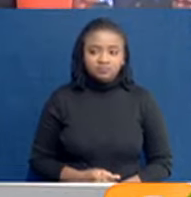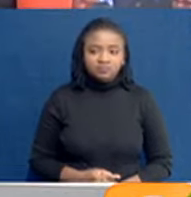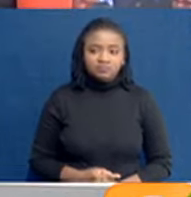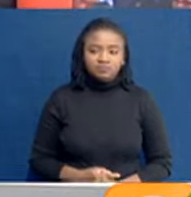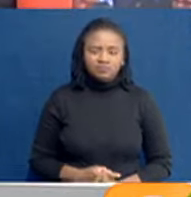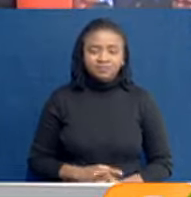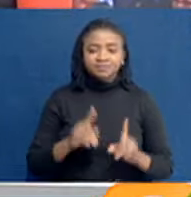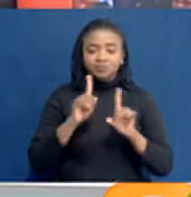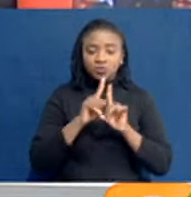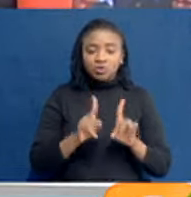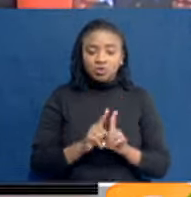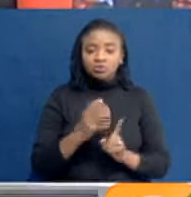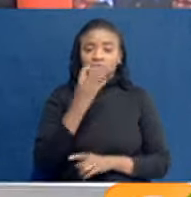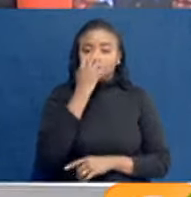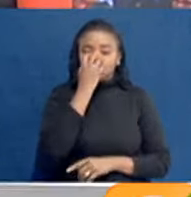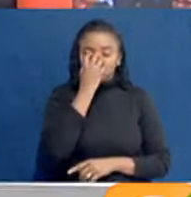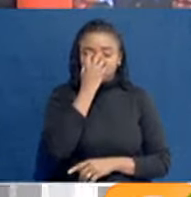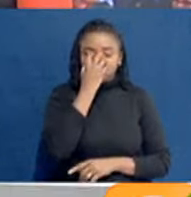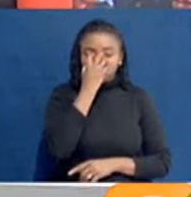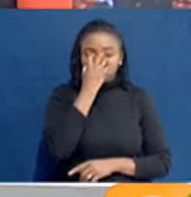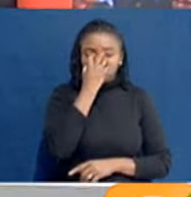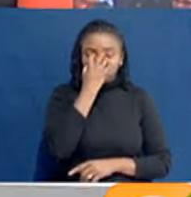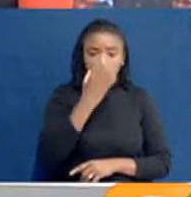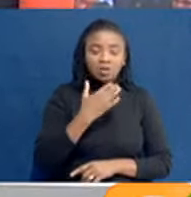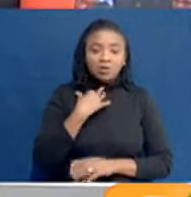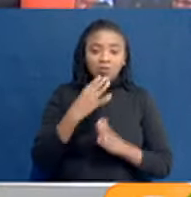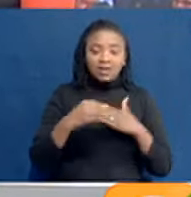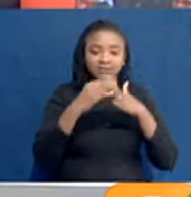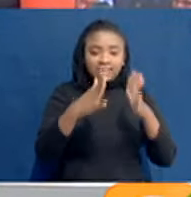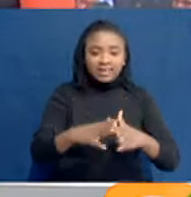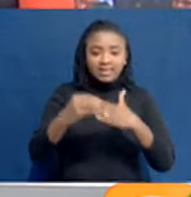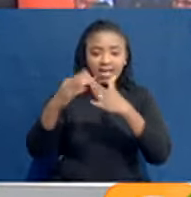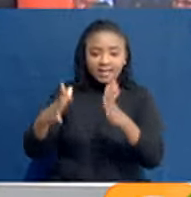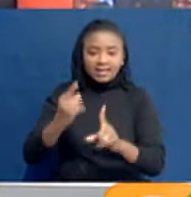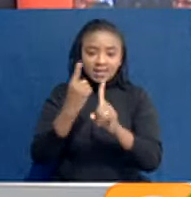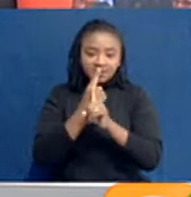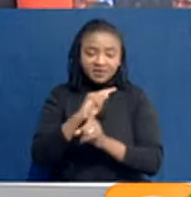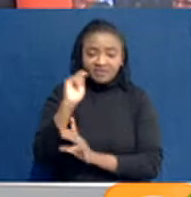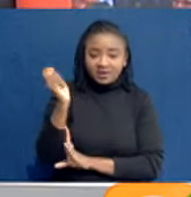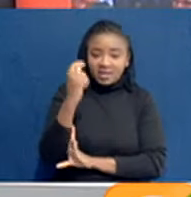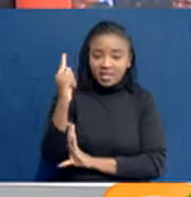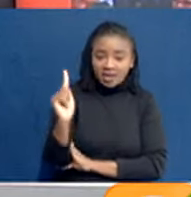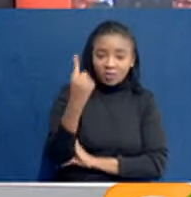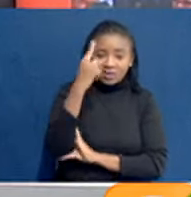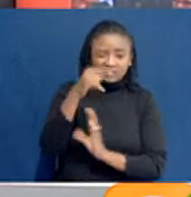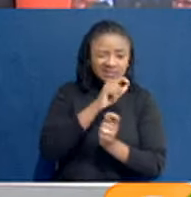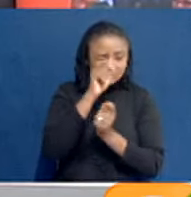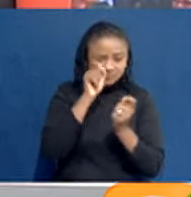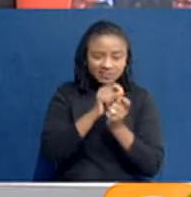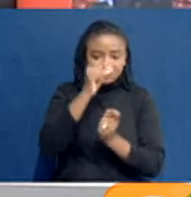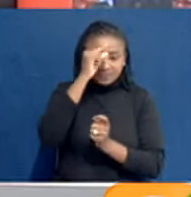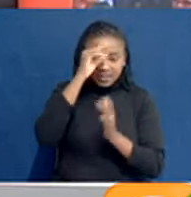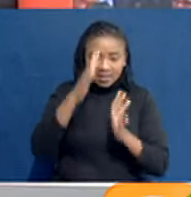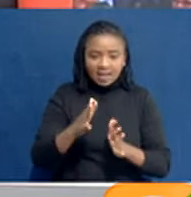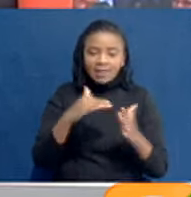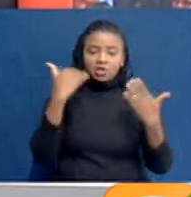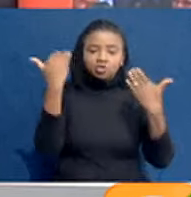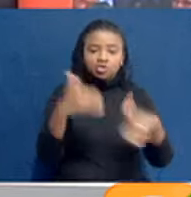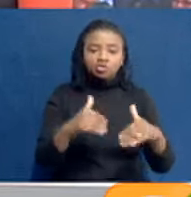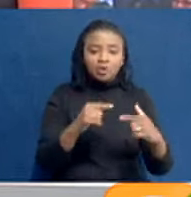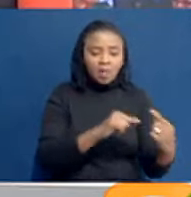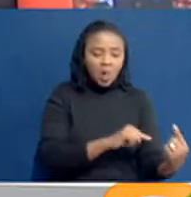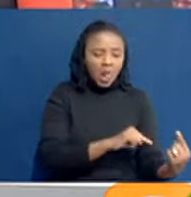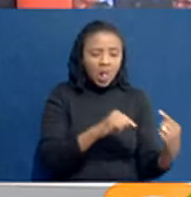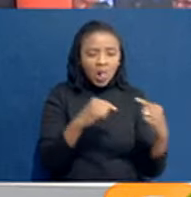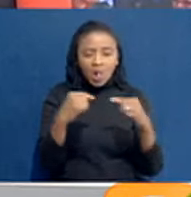Na mnaye Rais William Ruto amewataka viongozi wa Kenya Kwanza haswa magavana kukoma kuzozana na kuelekeza juhudi zao kufanya